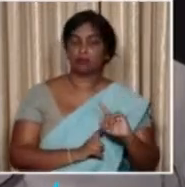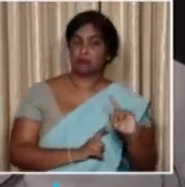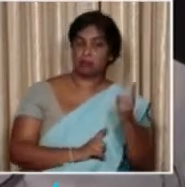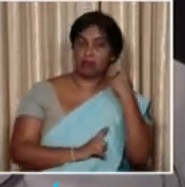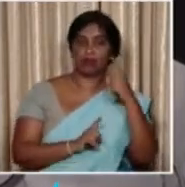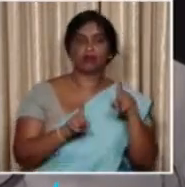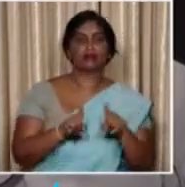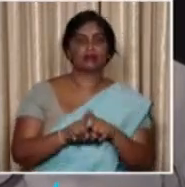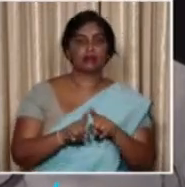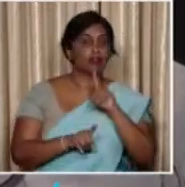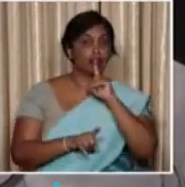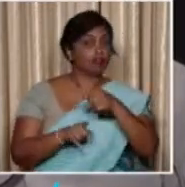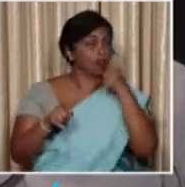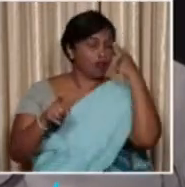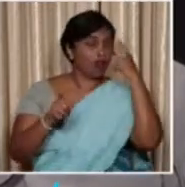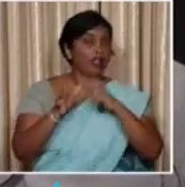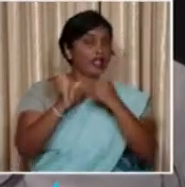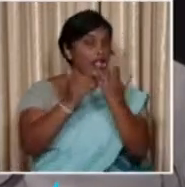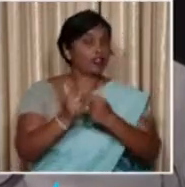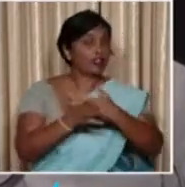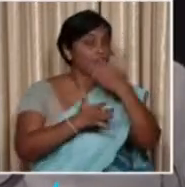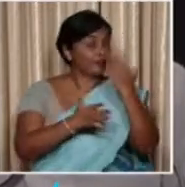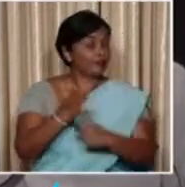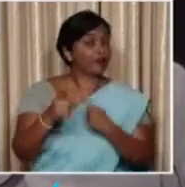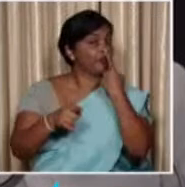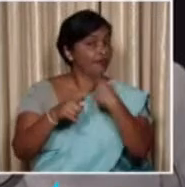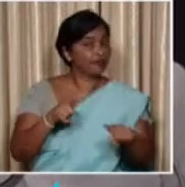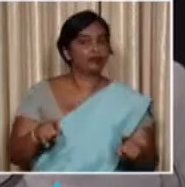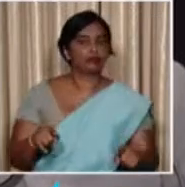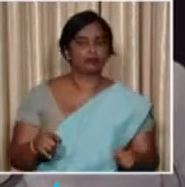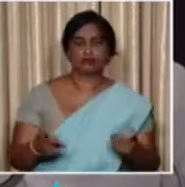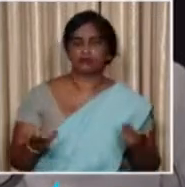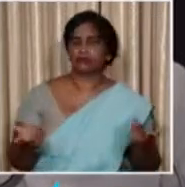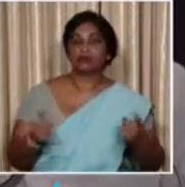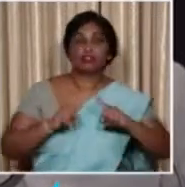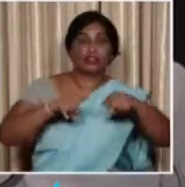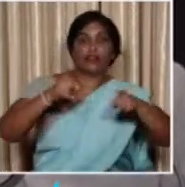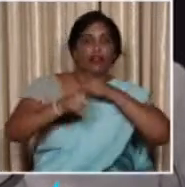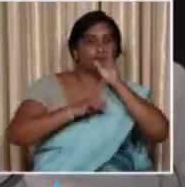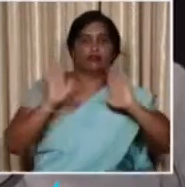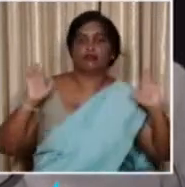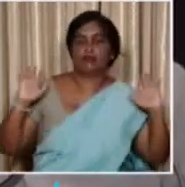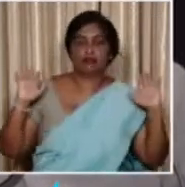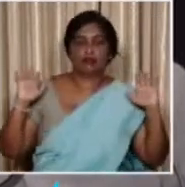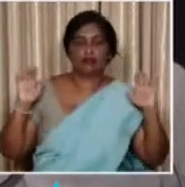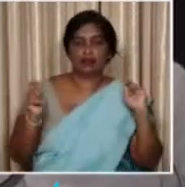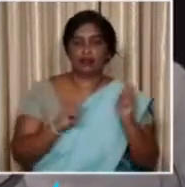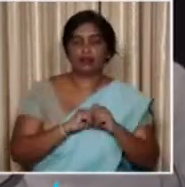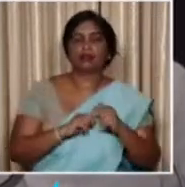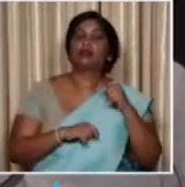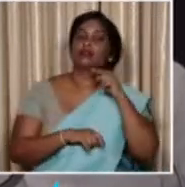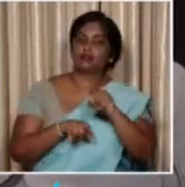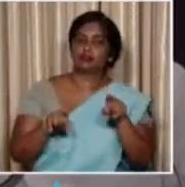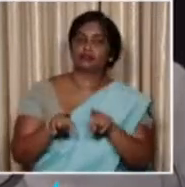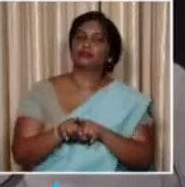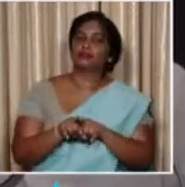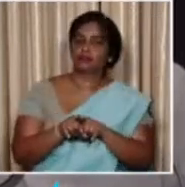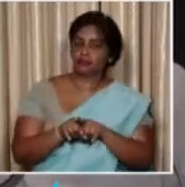නියෝගයක් විදිහට එතුමා දුන්න මේ විගණන වාර්තාව ගැන විතරයි. ඒ කියන්නේ වෙන ගැන මොකුත් කතා කරන්න බෑ ක්‍රිකට් ගැන. ඒ නිසා